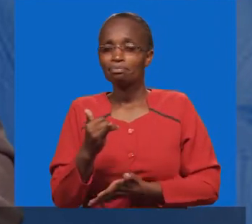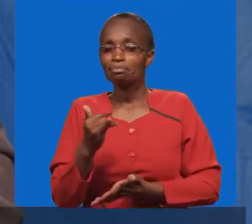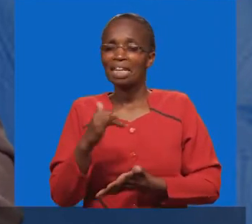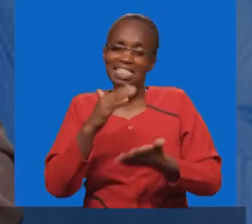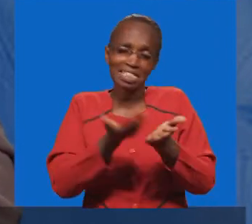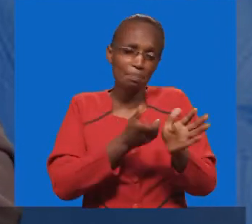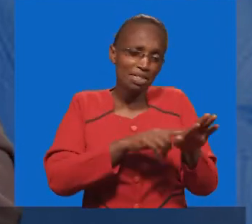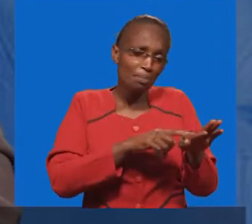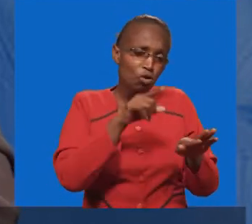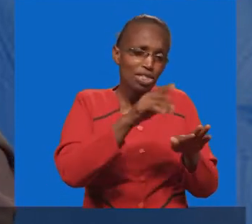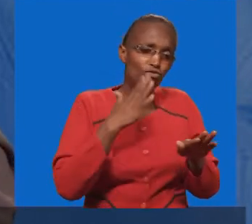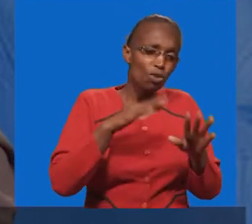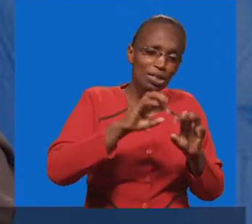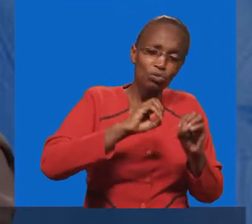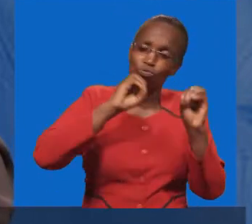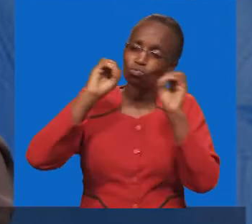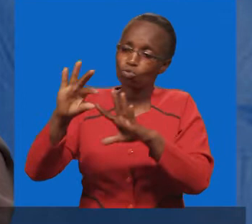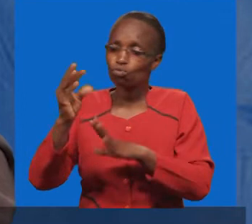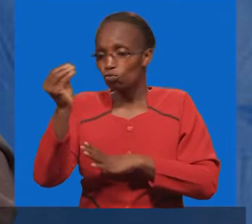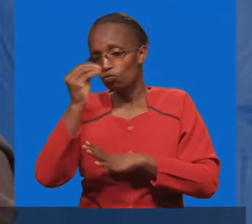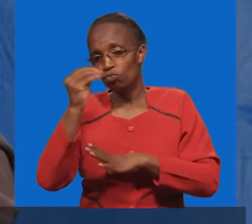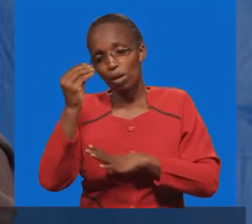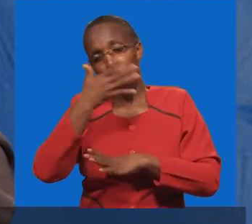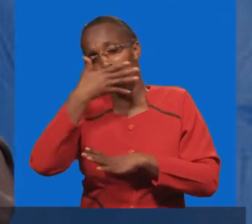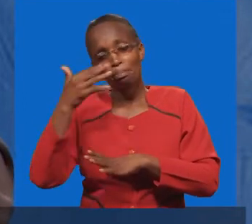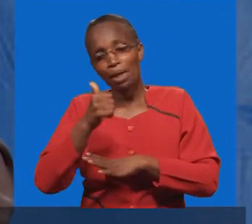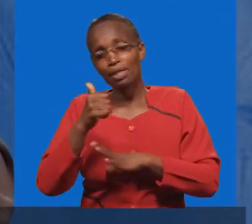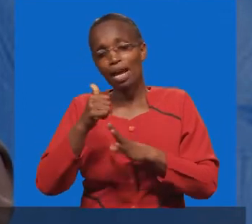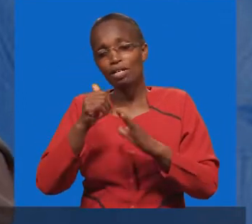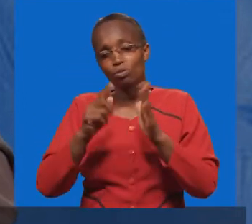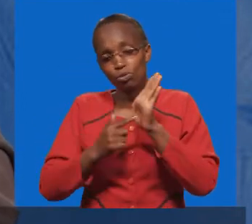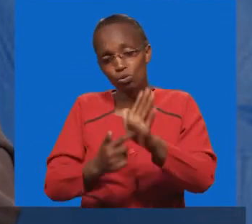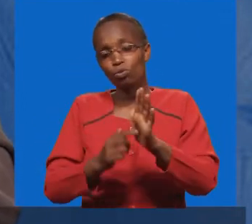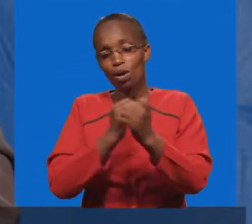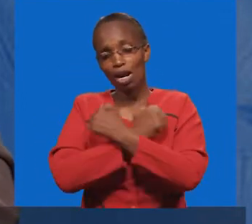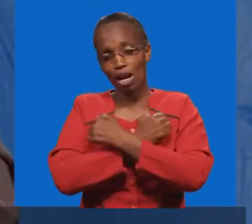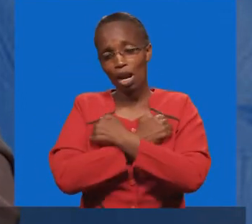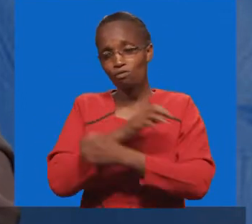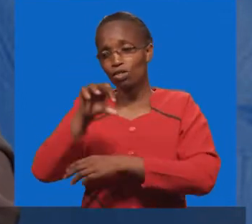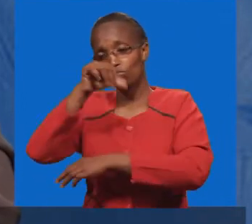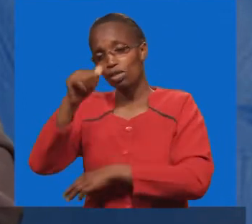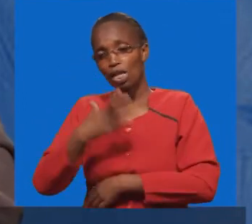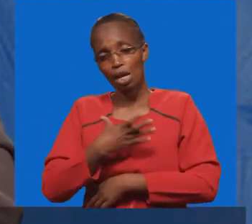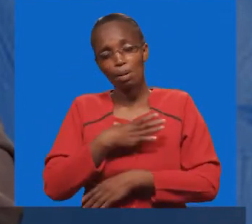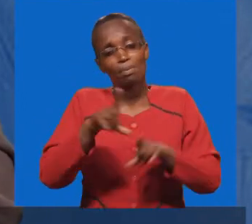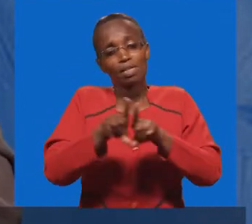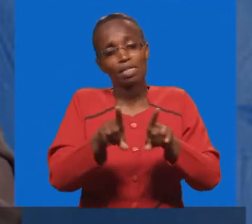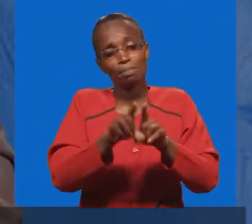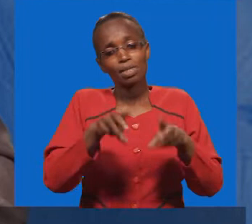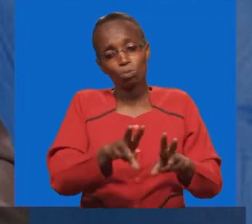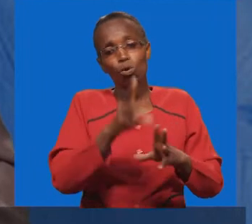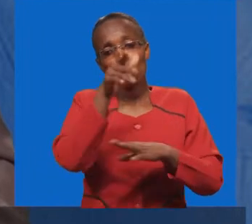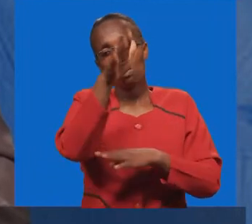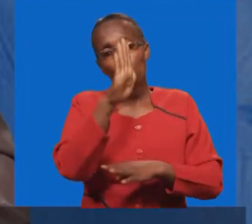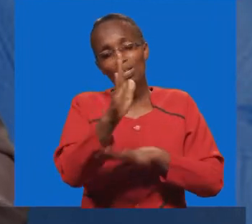kuwagawia? Ilhali waenda kutupa pale kwa taka. Mtazamaji mpendwa, tushiriki na wale wengine, tuonyeshe upendo